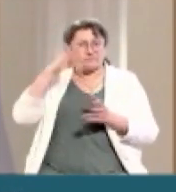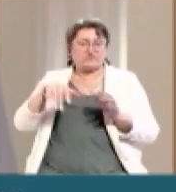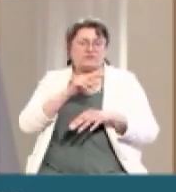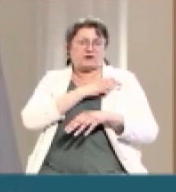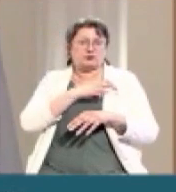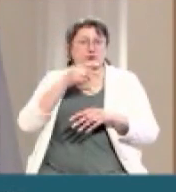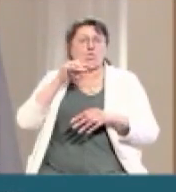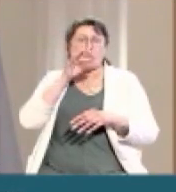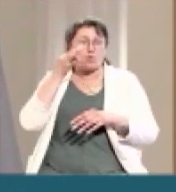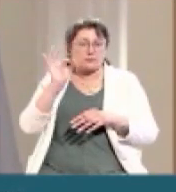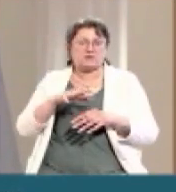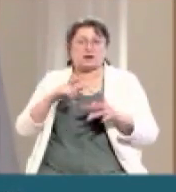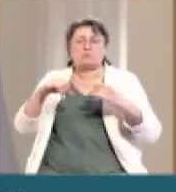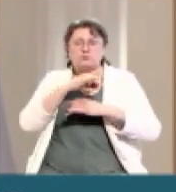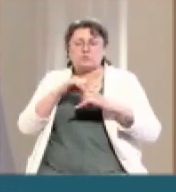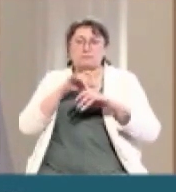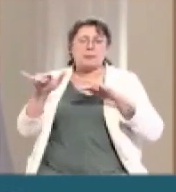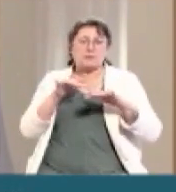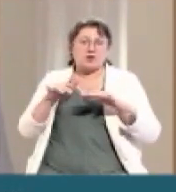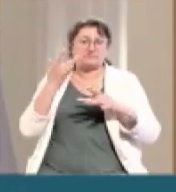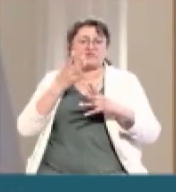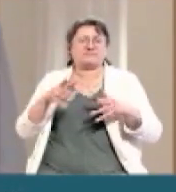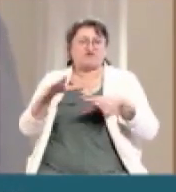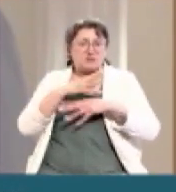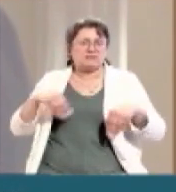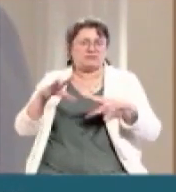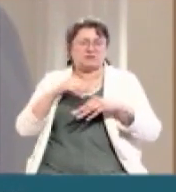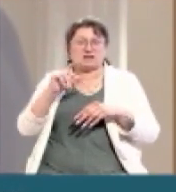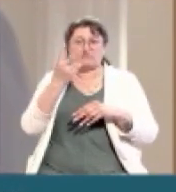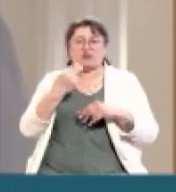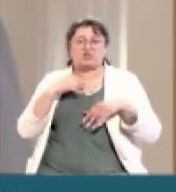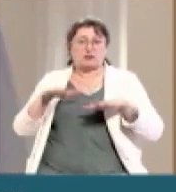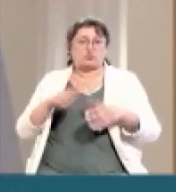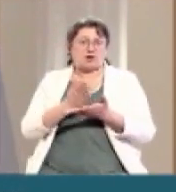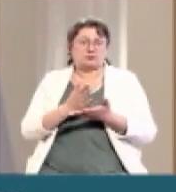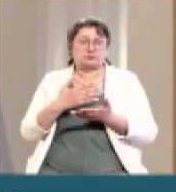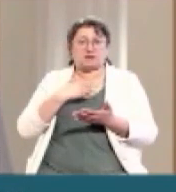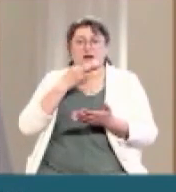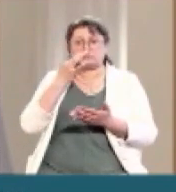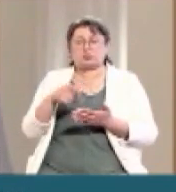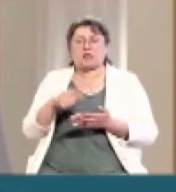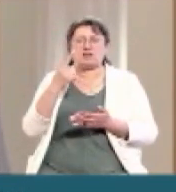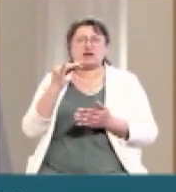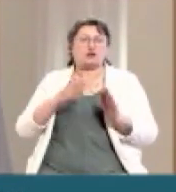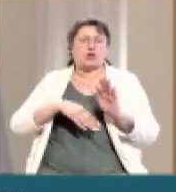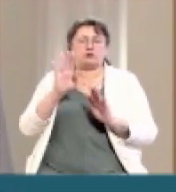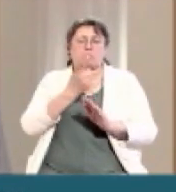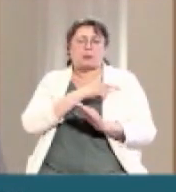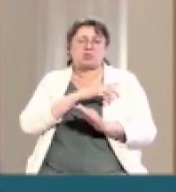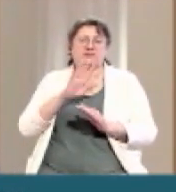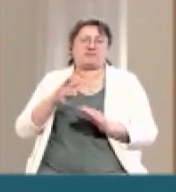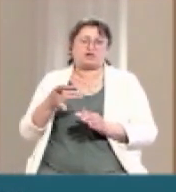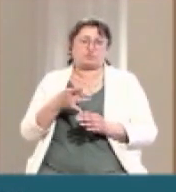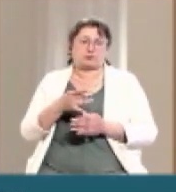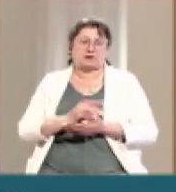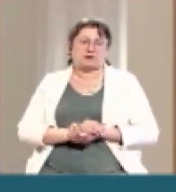назар аударылып, оларға жасалатын қызмет түрлерінің де шеңберін уақыт өткен сайын кеңейтіп келеміз. Негізгі біздің аудандық ауруханаға біраз ауыл тұрғындары